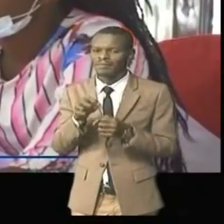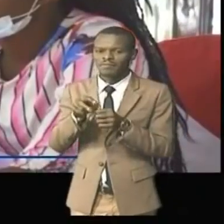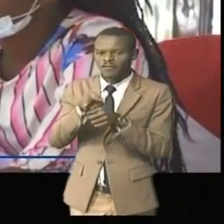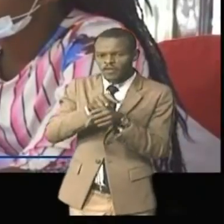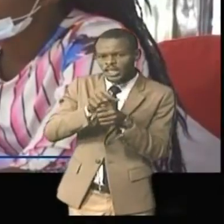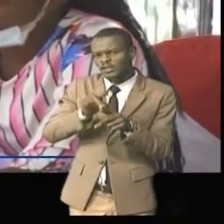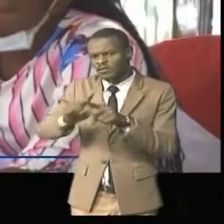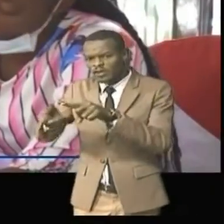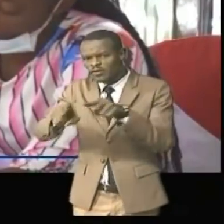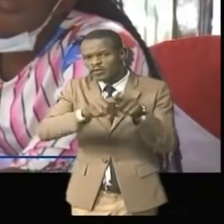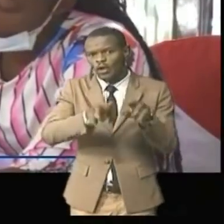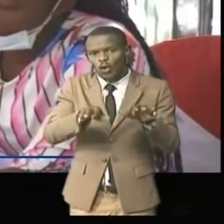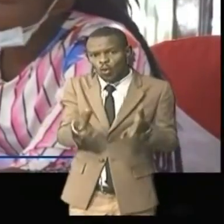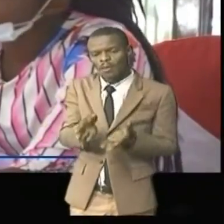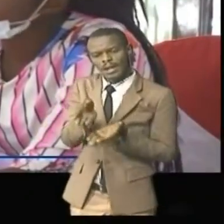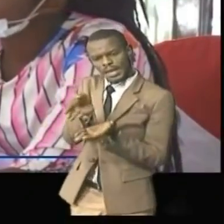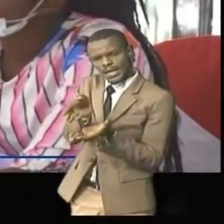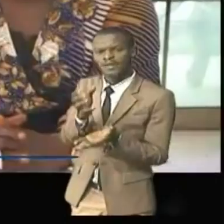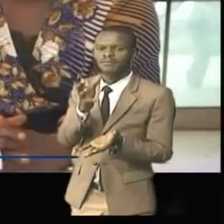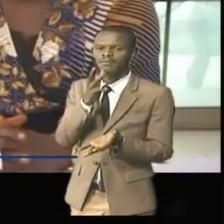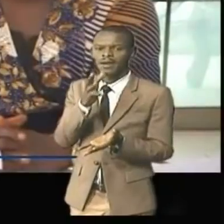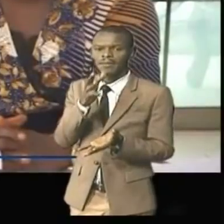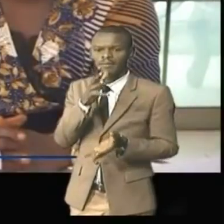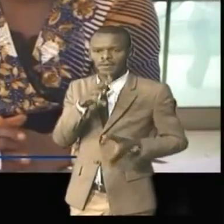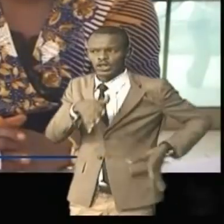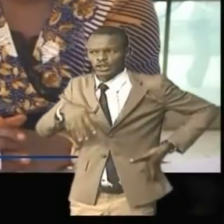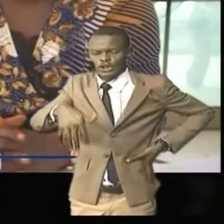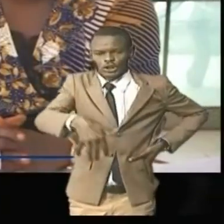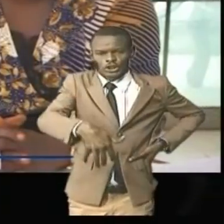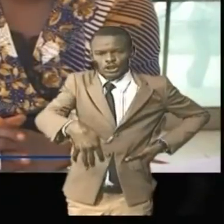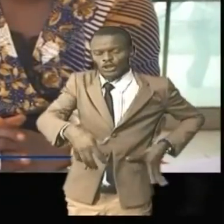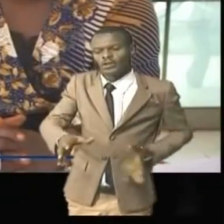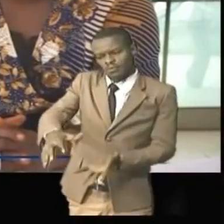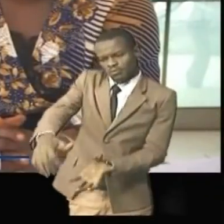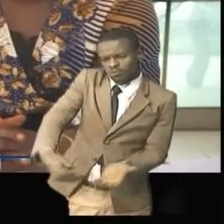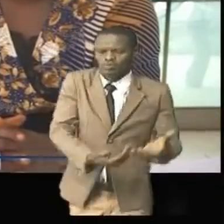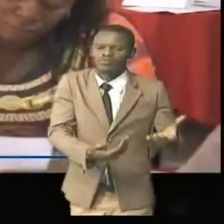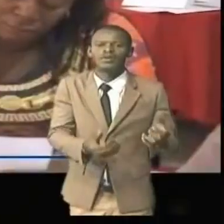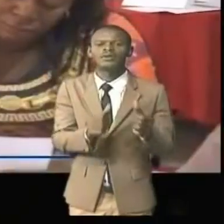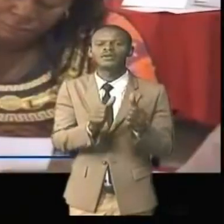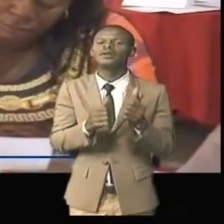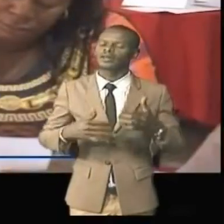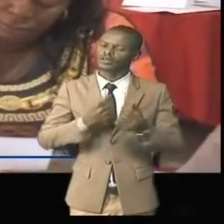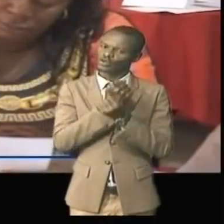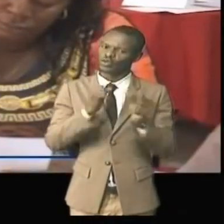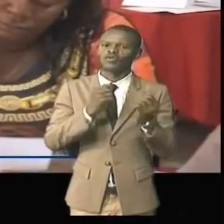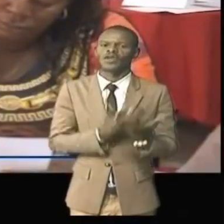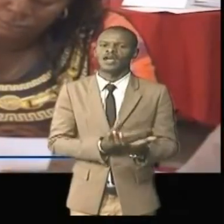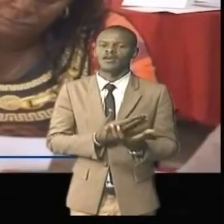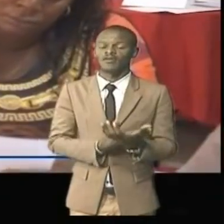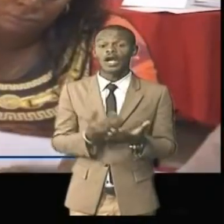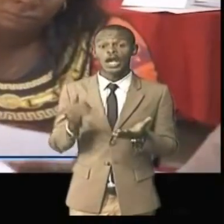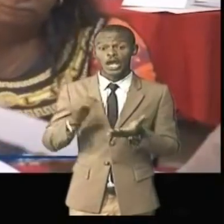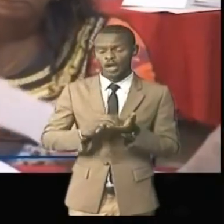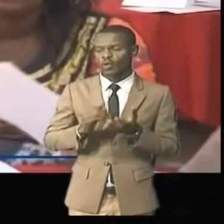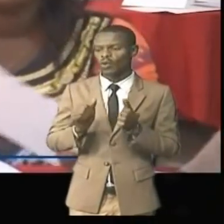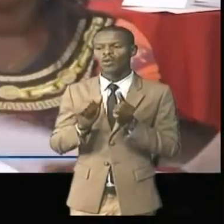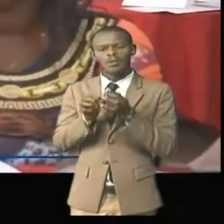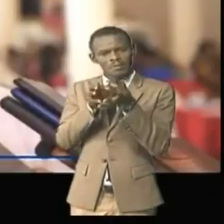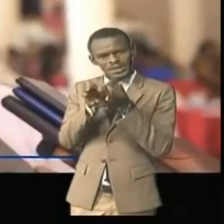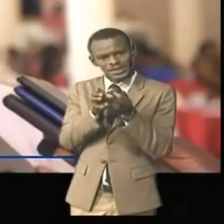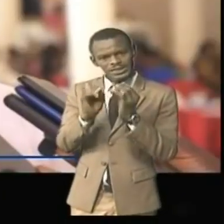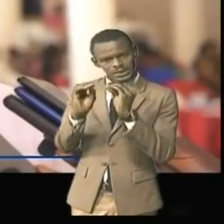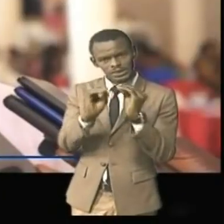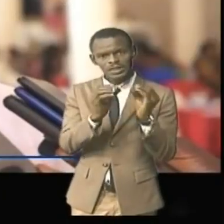mise à disposition des contraceptifs pour satisfaire la demande et ainsi éviter les grossesses non